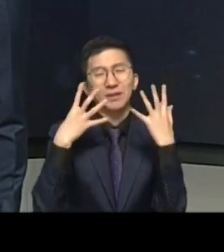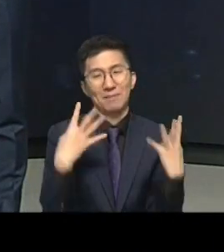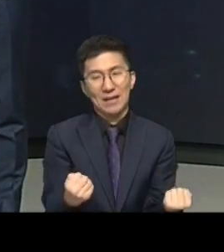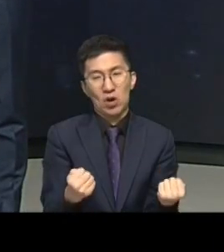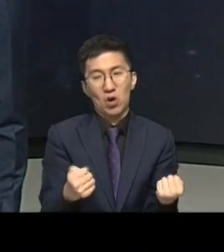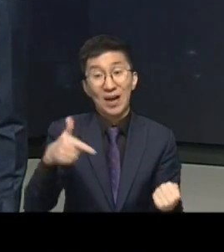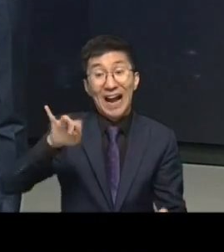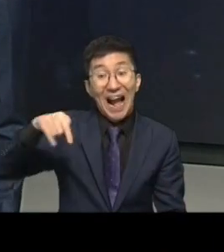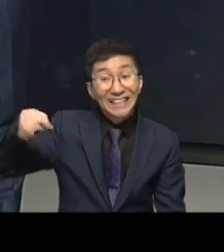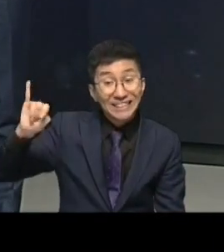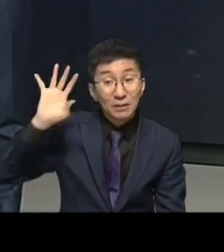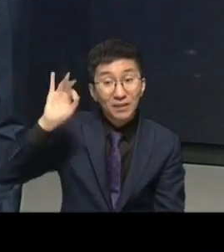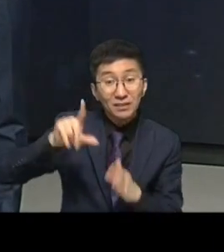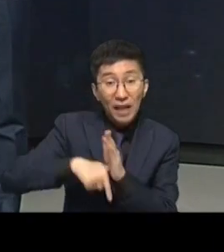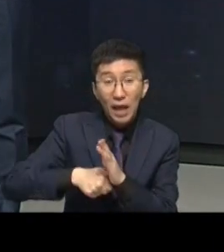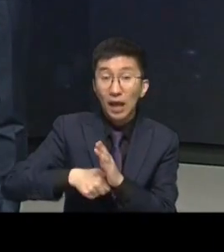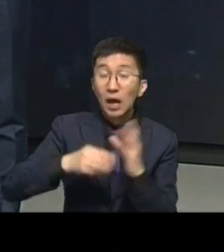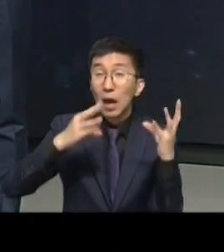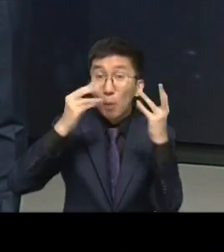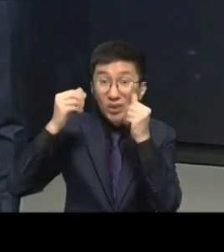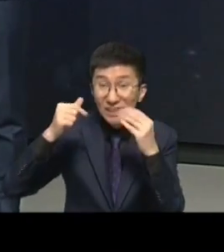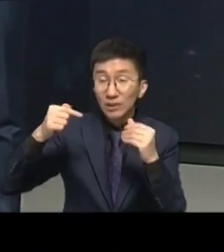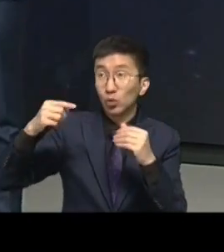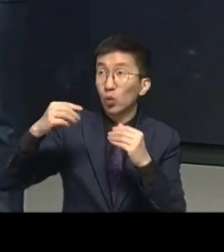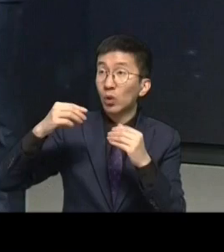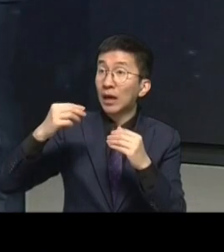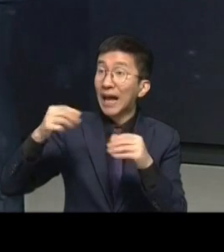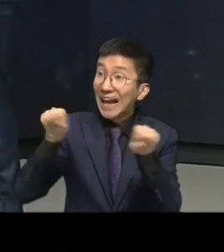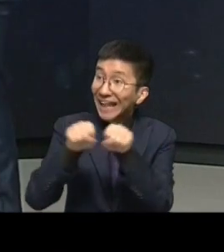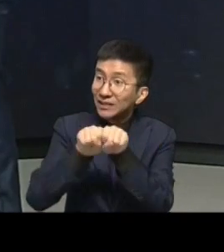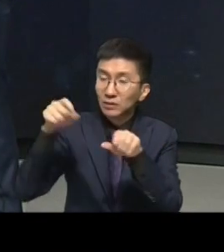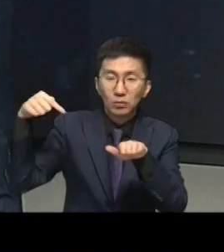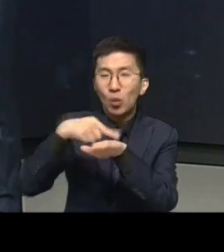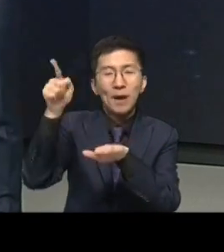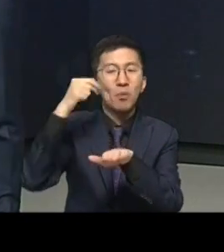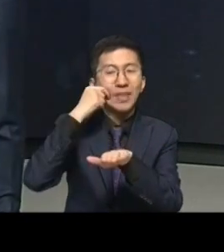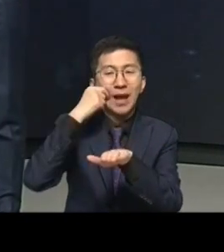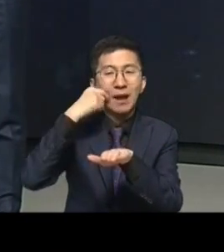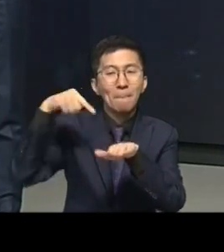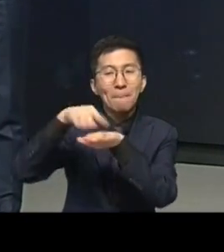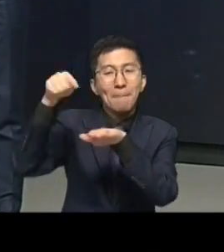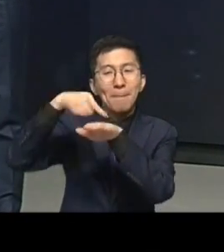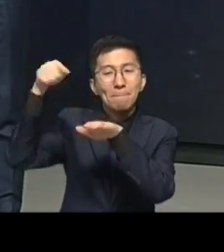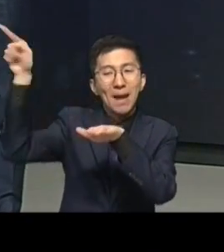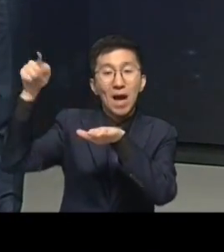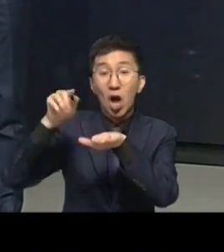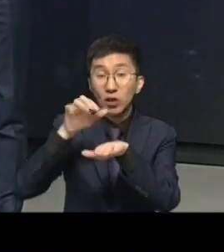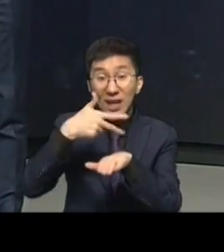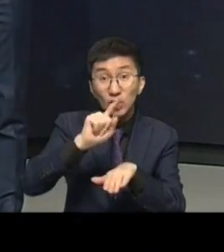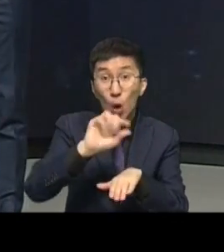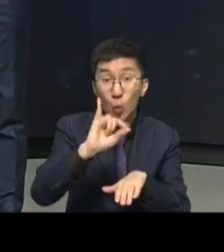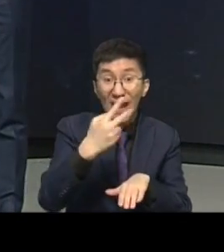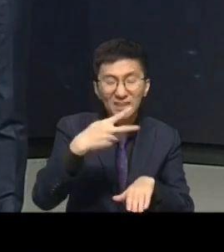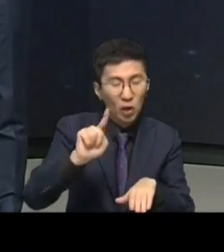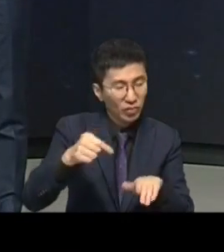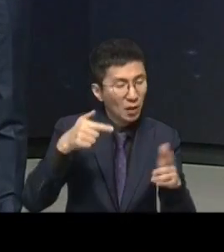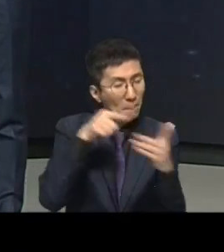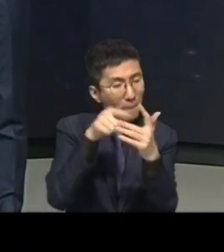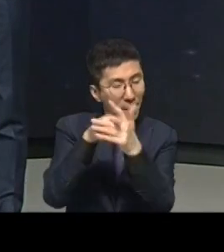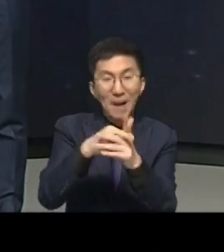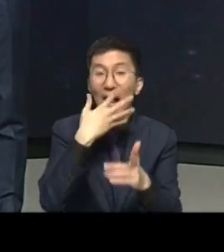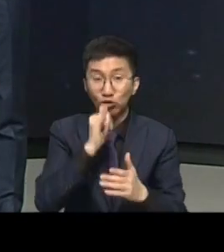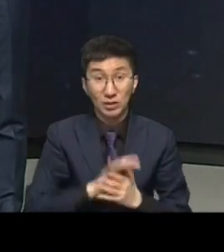이런 먼지나 가스 물질을 통과하지 못하지만 파장이 긴 적외선이라면 가능합니다. 제임스